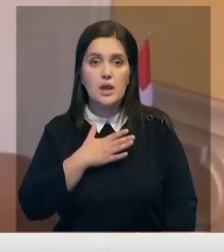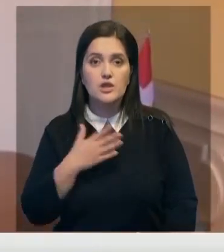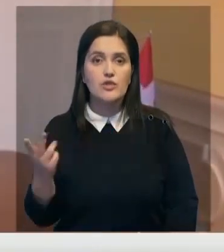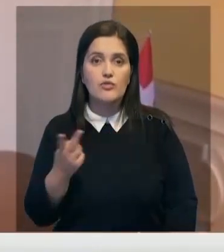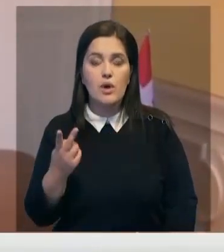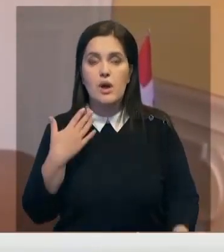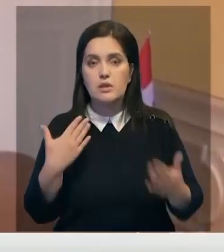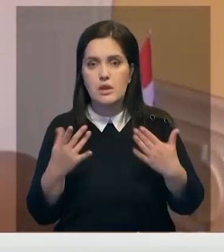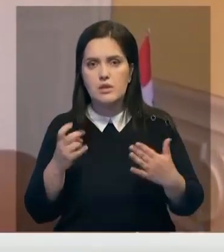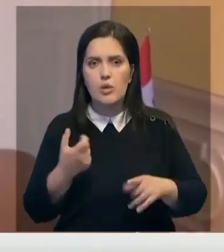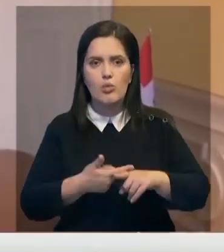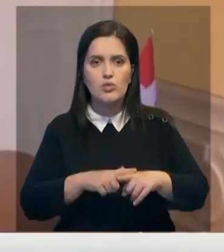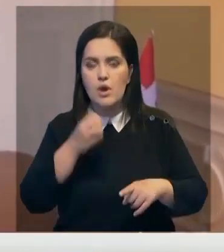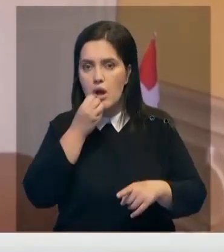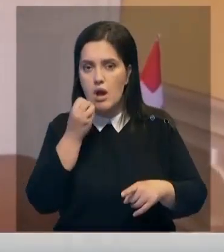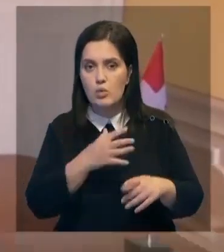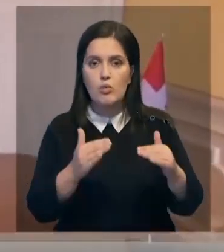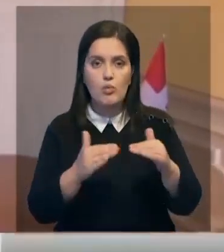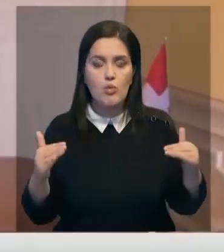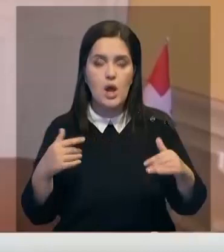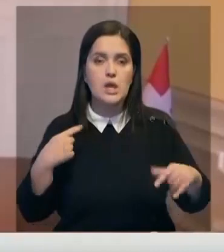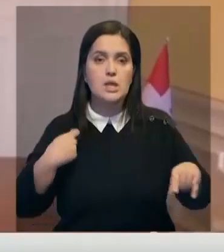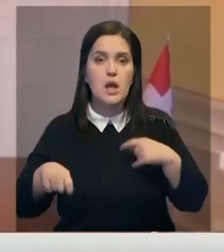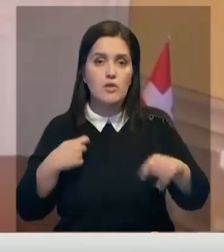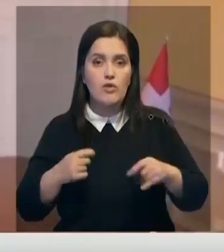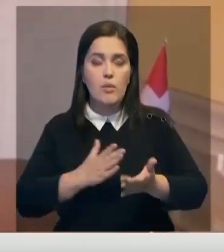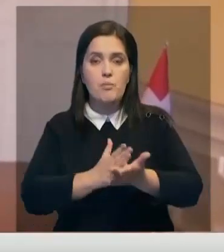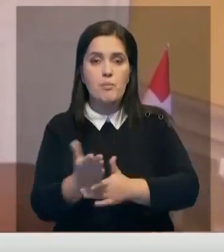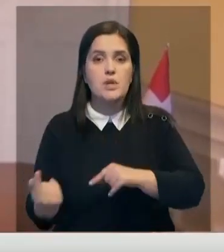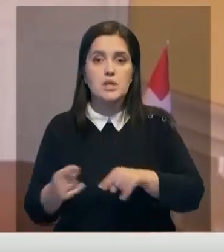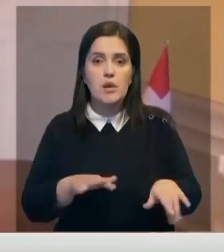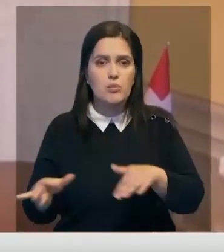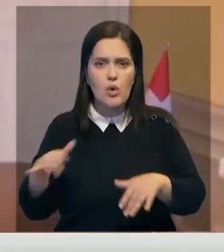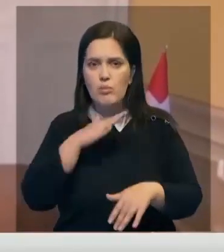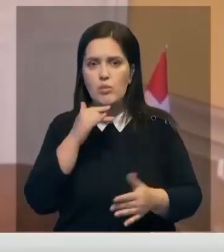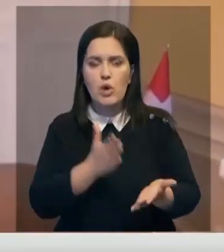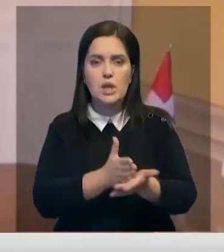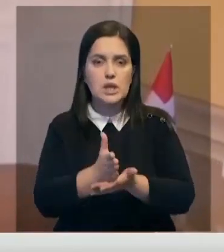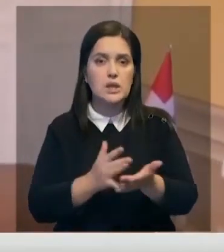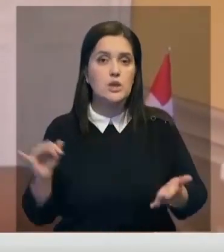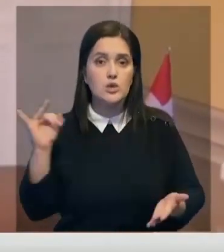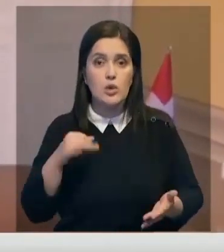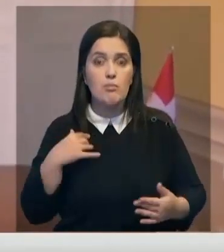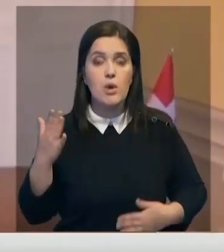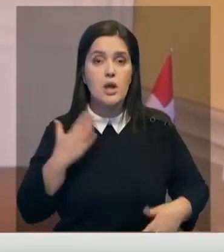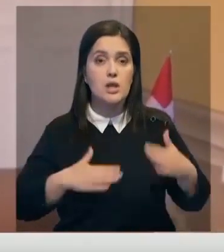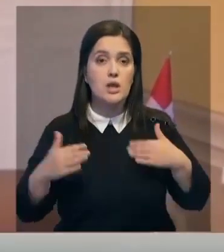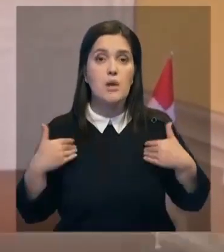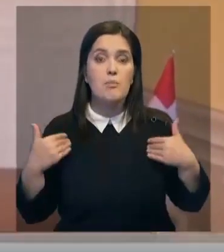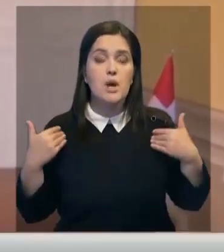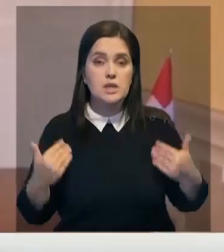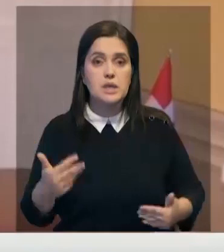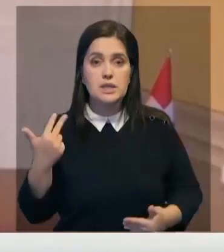отношения находятся на очень хорошем уровне. Торговое и политическое взаимодействие имеет многолетнюю историю, и мы рады поздравить Казахстан с